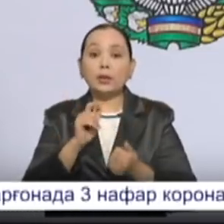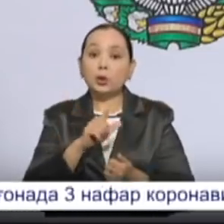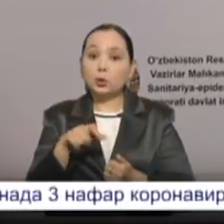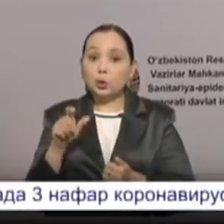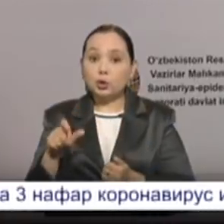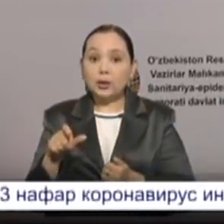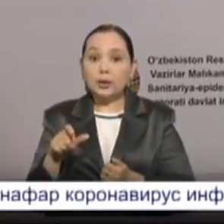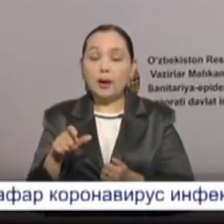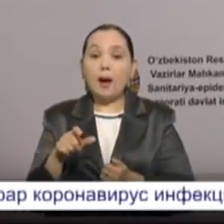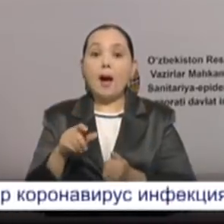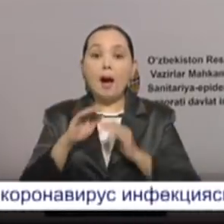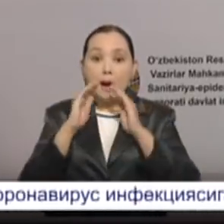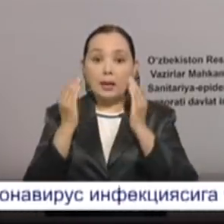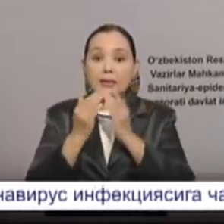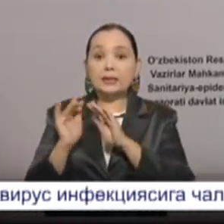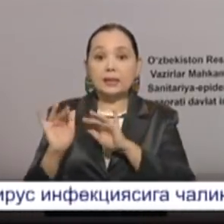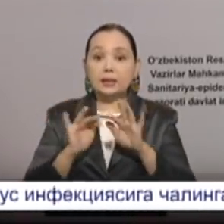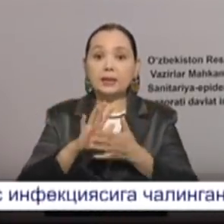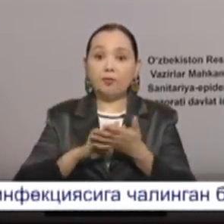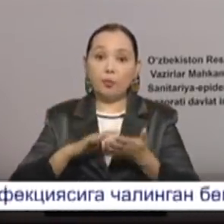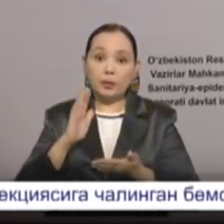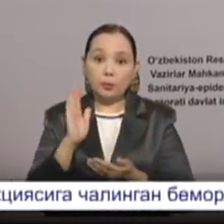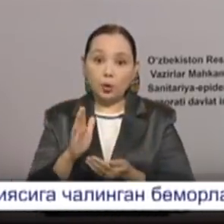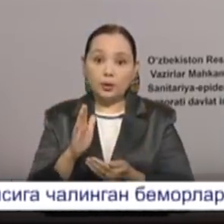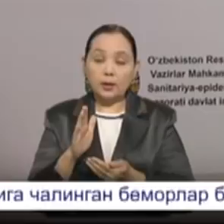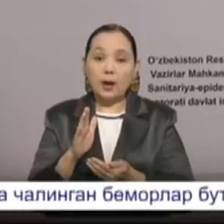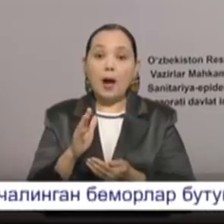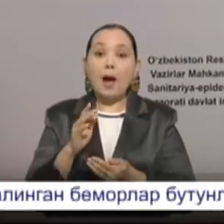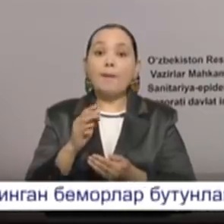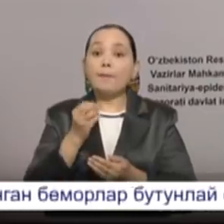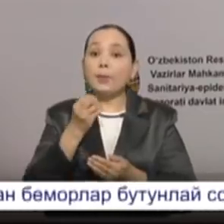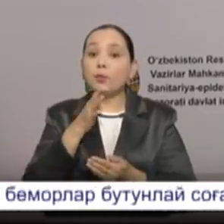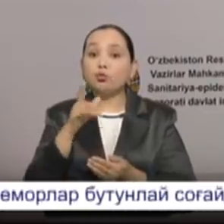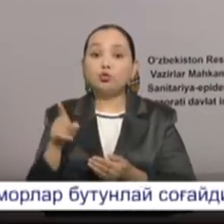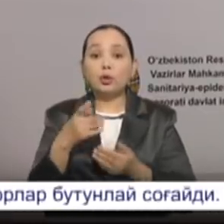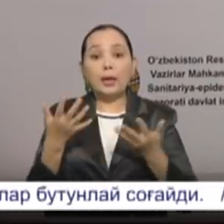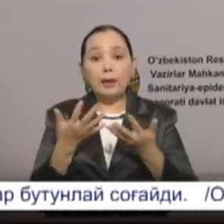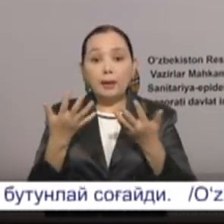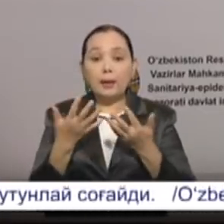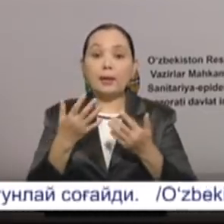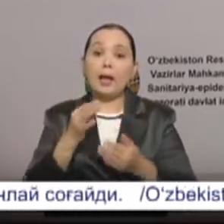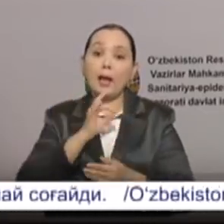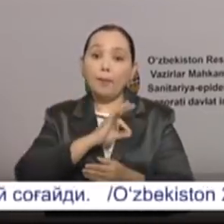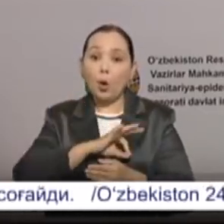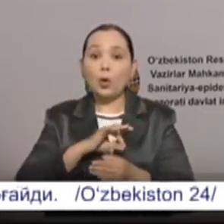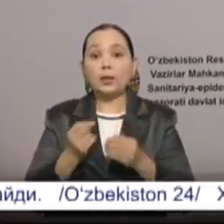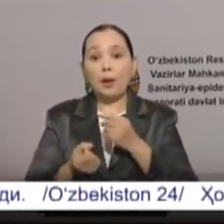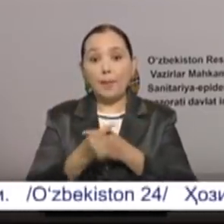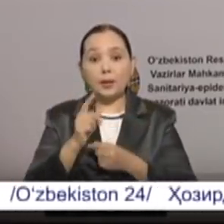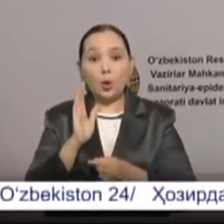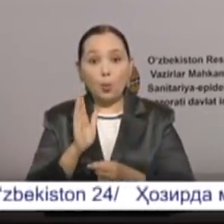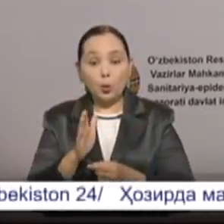yurtdoshlar, karantin tadbirlari davom etyapti. Birmuncha yengilliklar va imkoniyatlar paydo